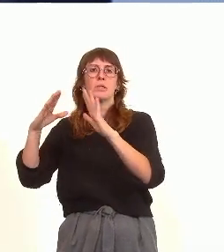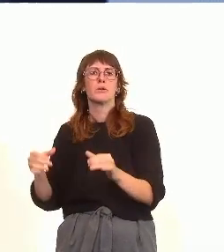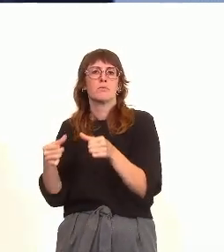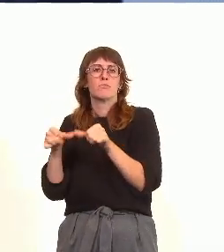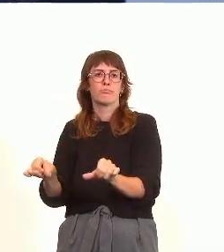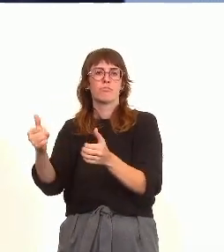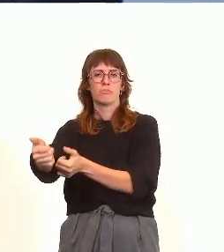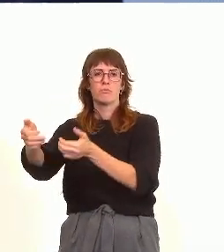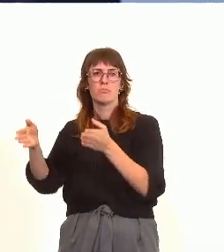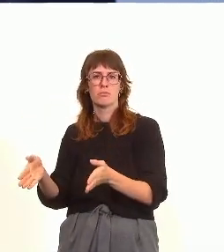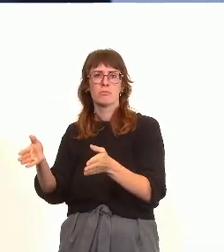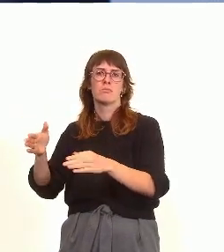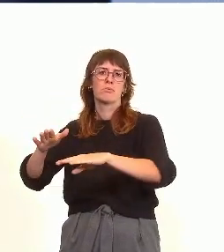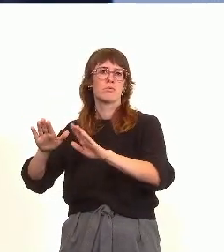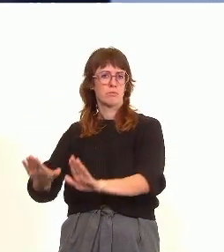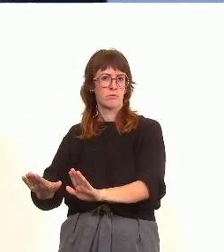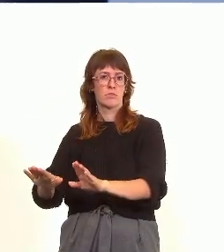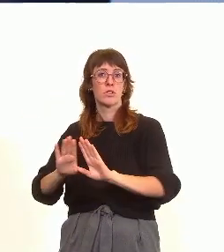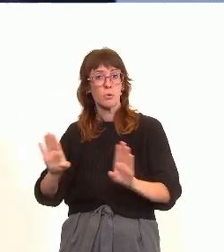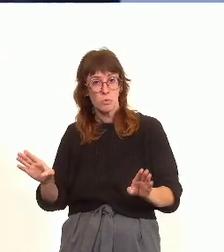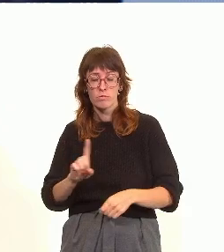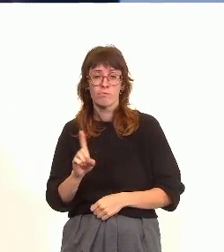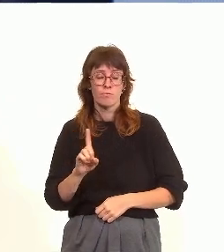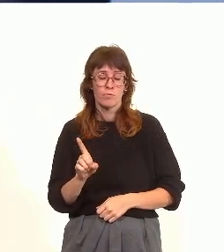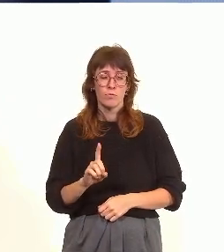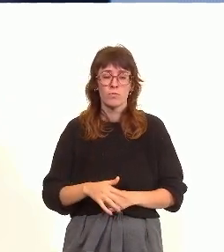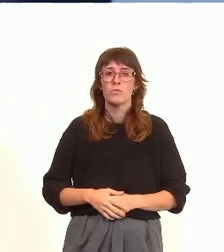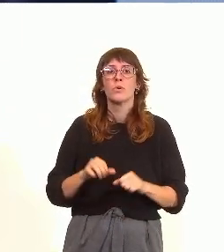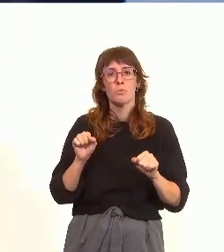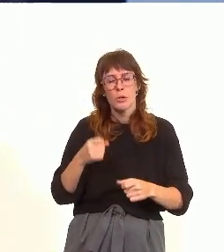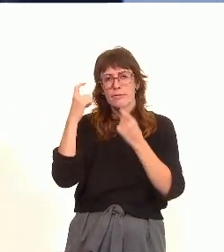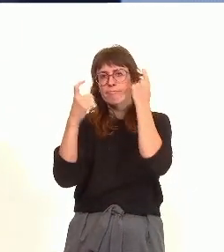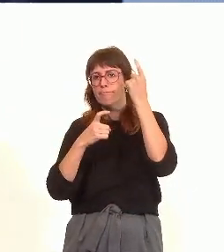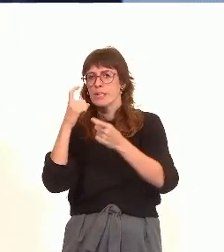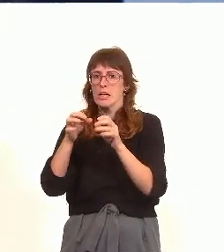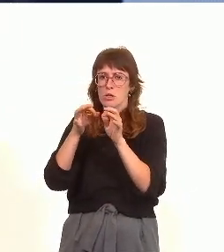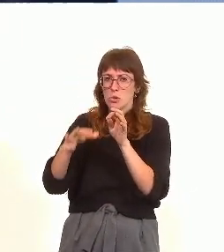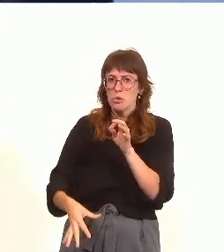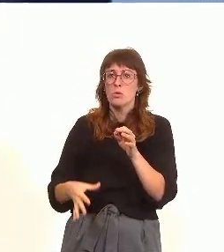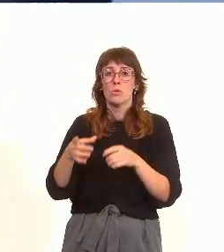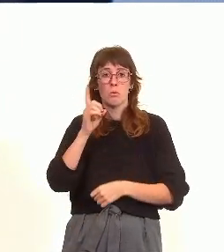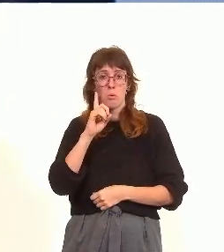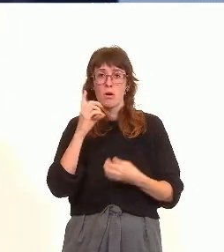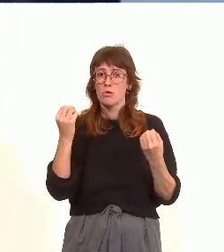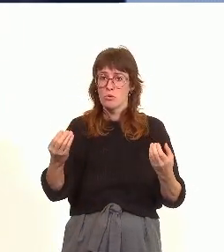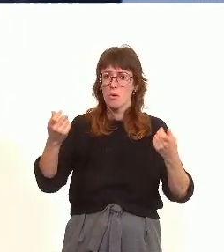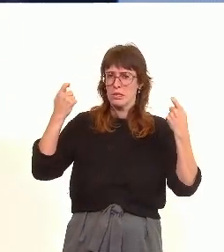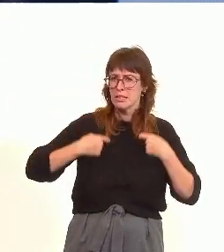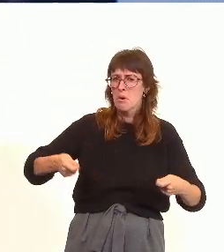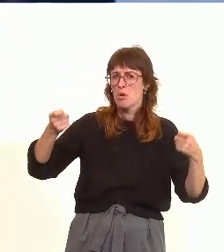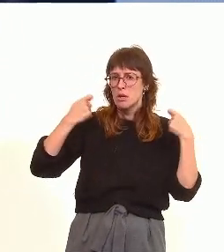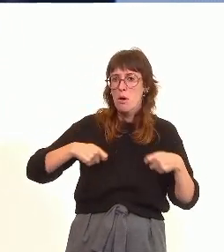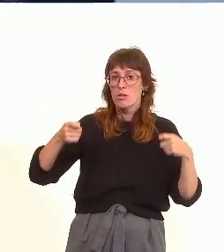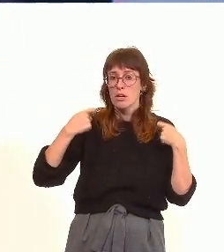défini par d'autres acteurs qu'elles-mêmes. Et écouter ces personnes, c'est souvent trouver des solutions qui sont parfois moins coûteuses, je le dis, trouver des solutions plus